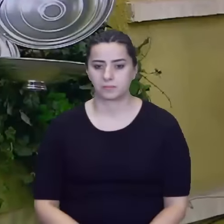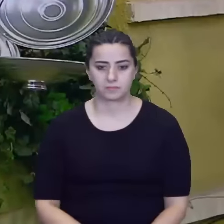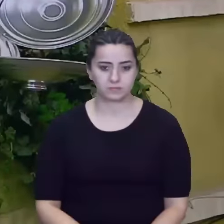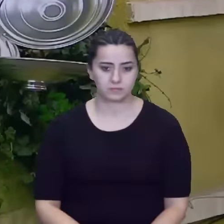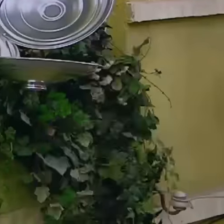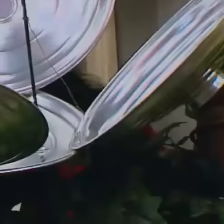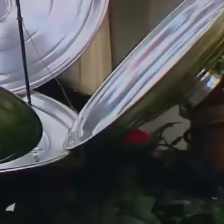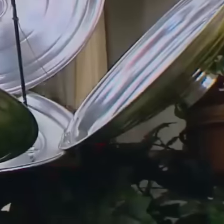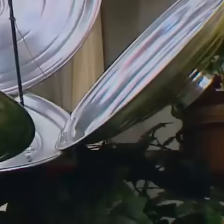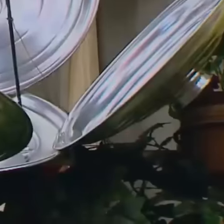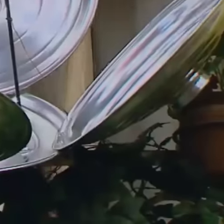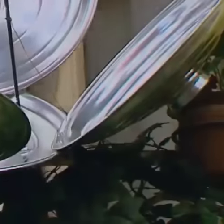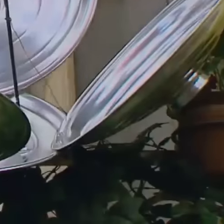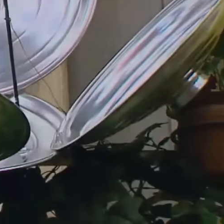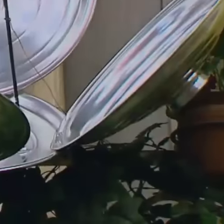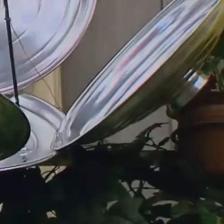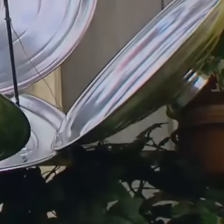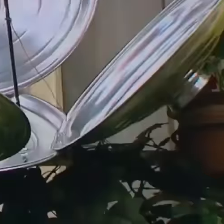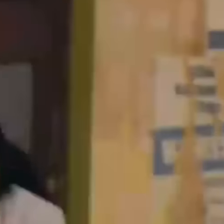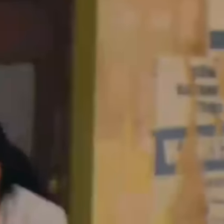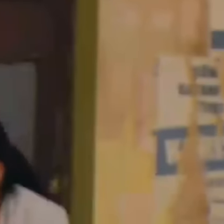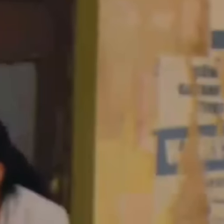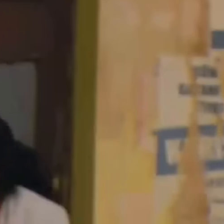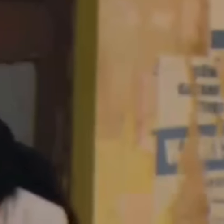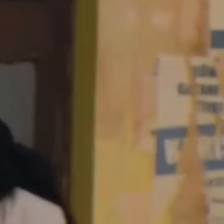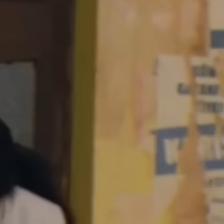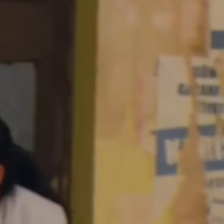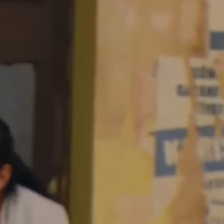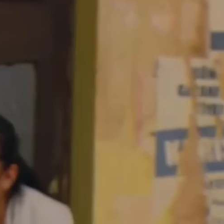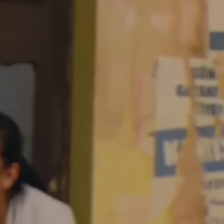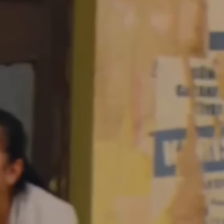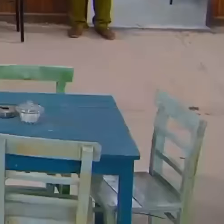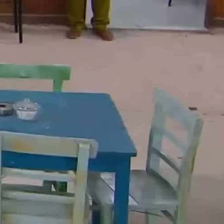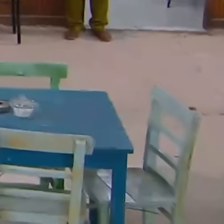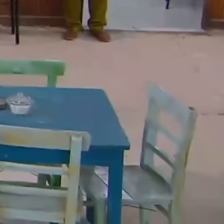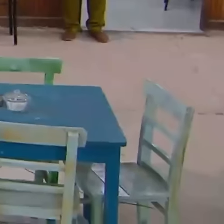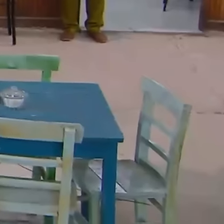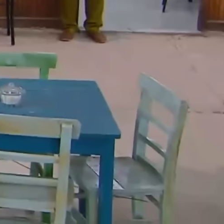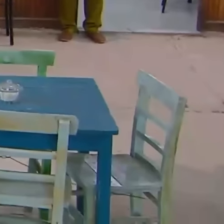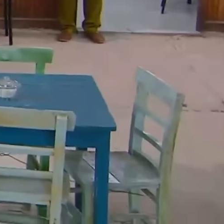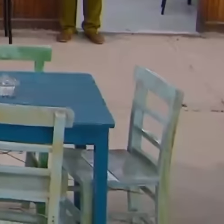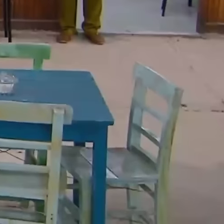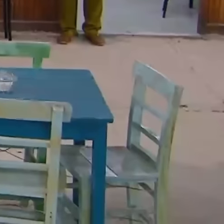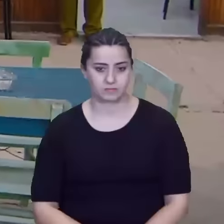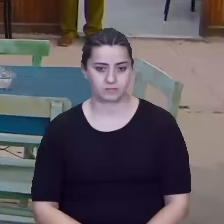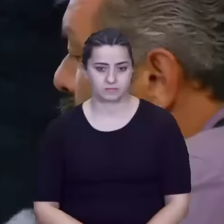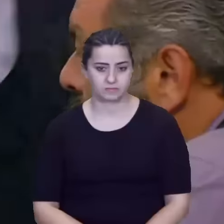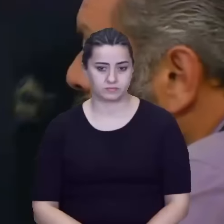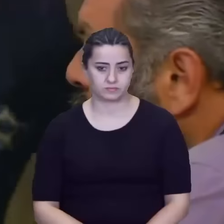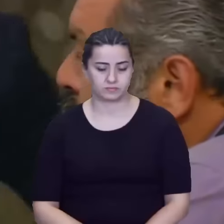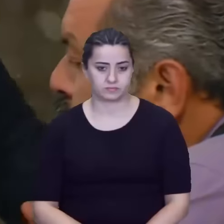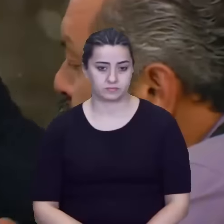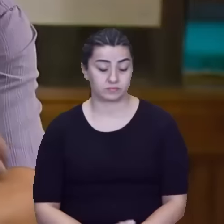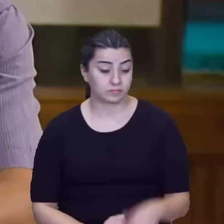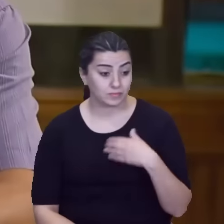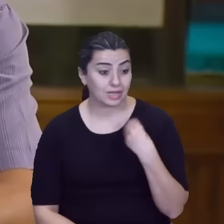Koşarak gitti. Kadınlar kapı önünde oturuyorlar. Seyfe el sallayınca butik neşeyle karşılık verdi. Şimdi. Kahvede yanına oturdu.